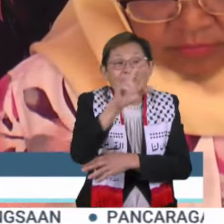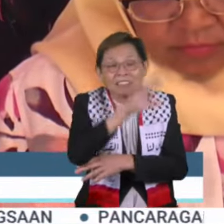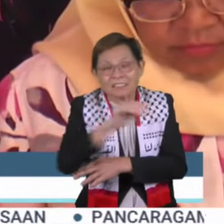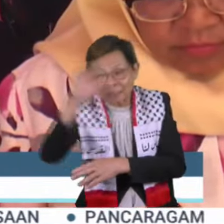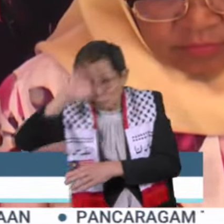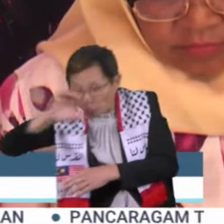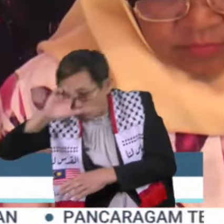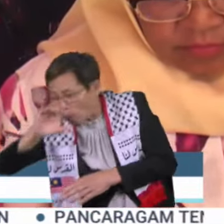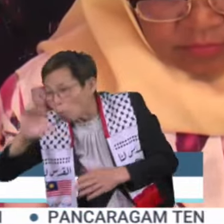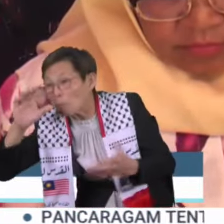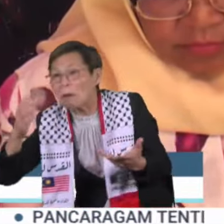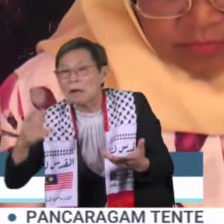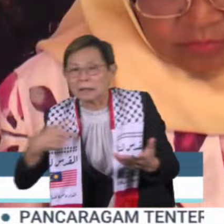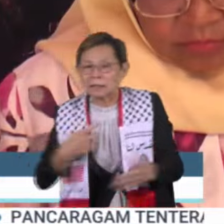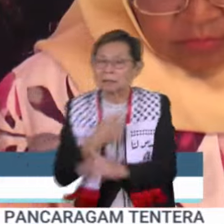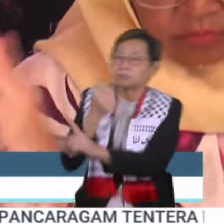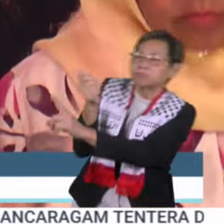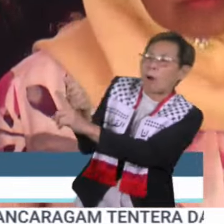akan serahkan